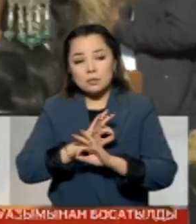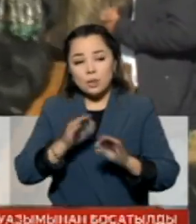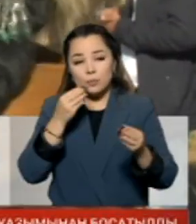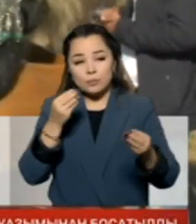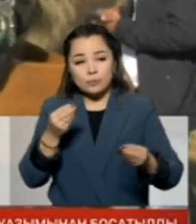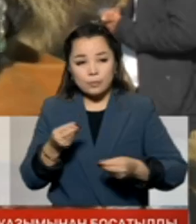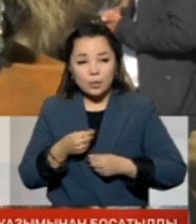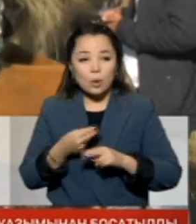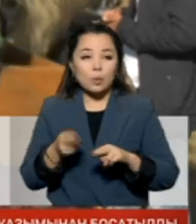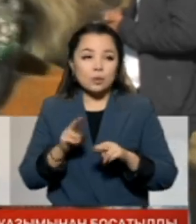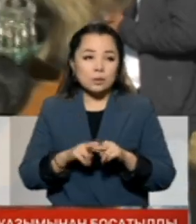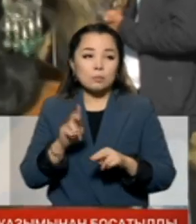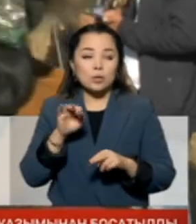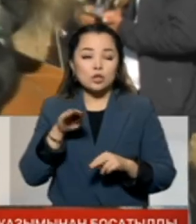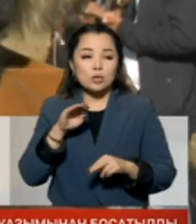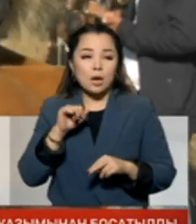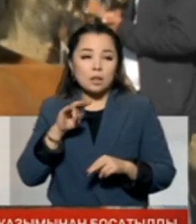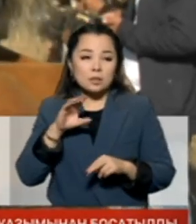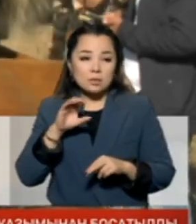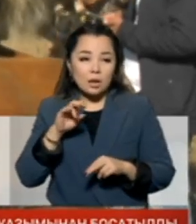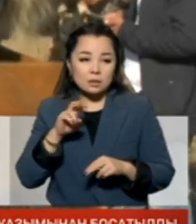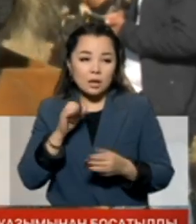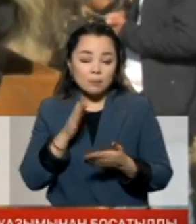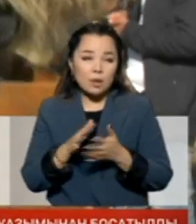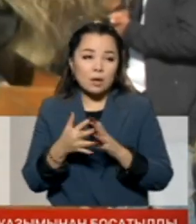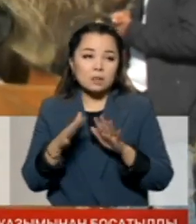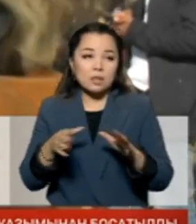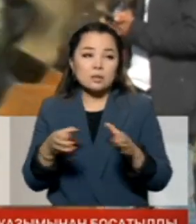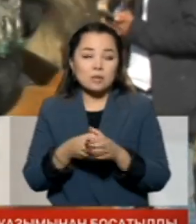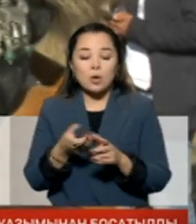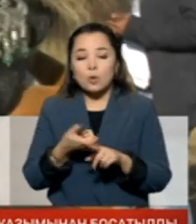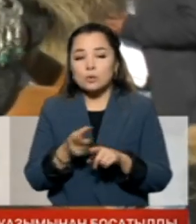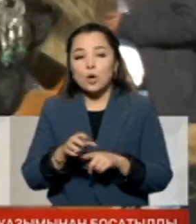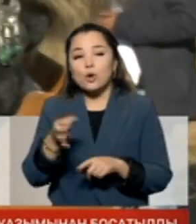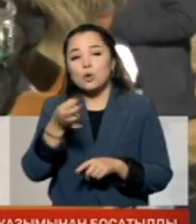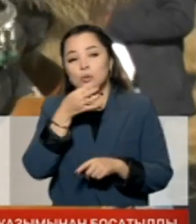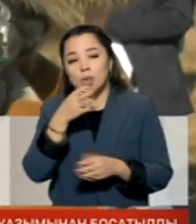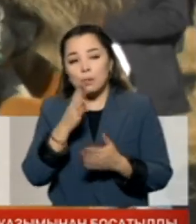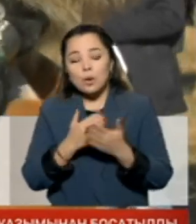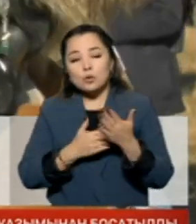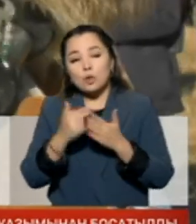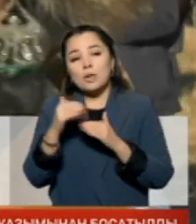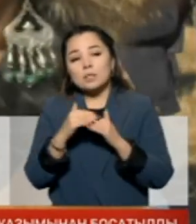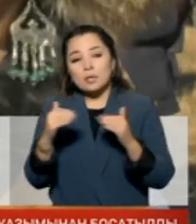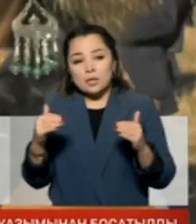жалпы осы Біржан Сала ауылында болып жатыр. Қазір маған бәрі ұнап жатыр, барлығы жоғарғы деңгейде.